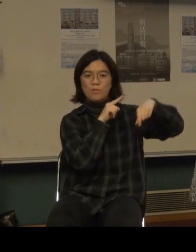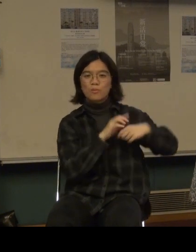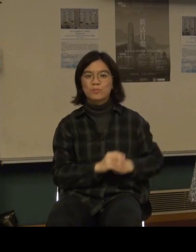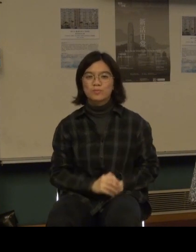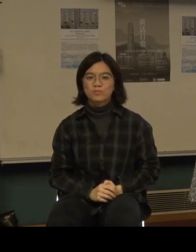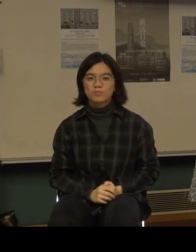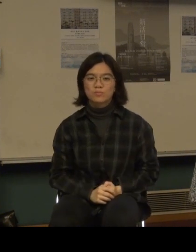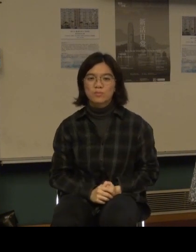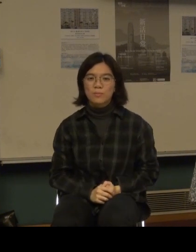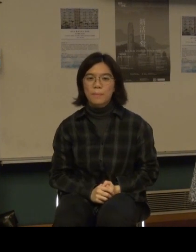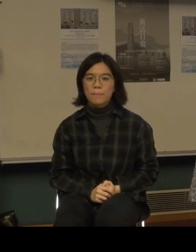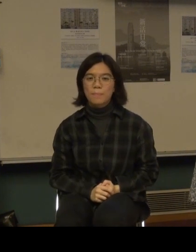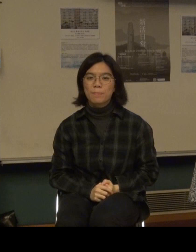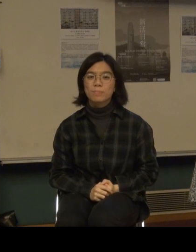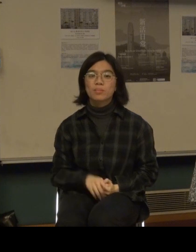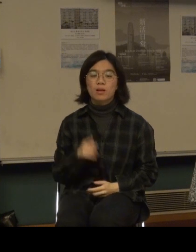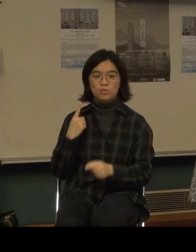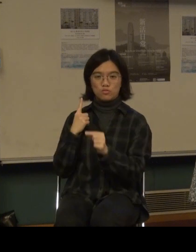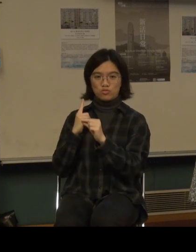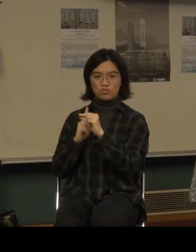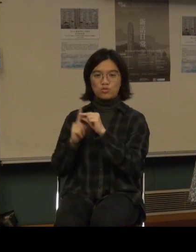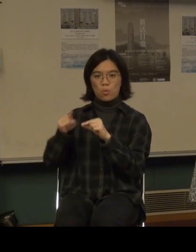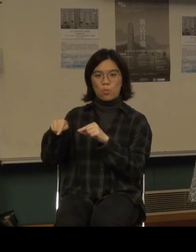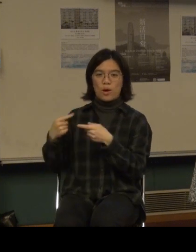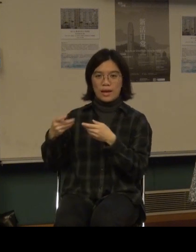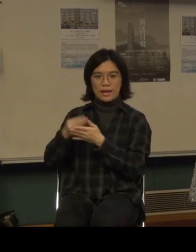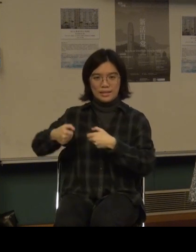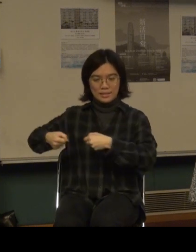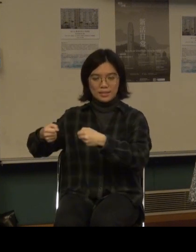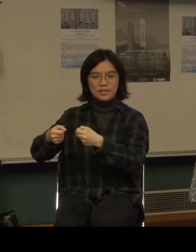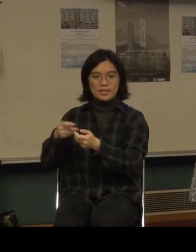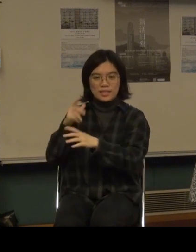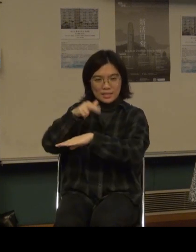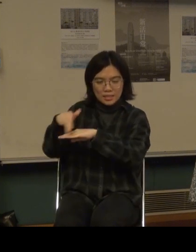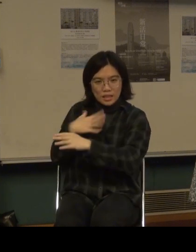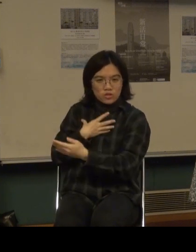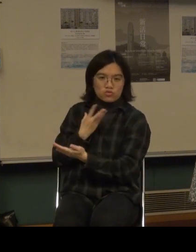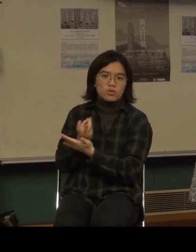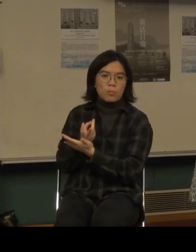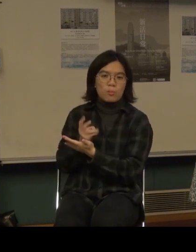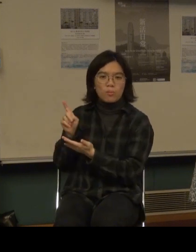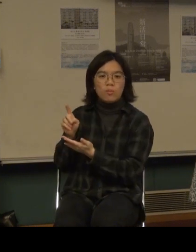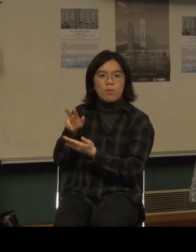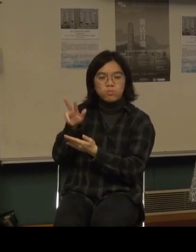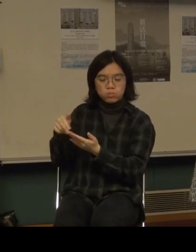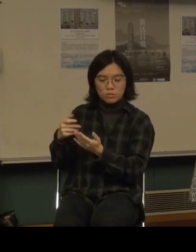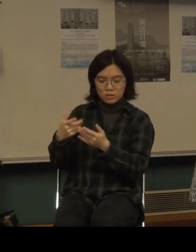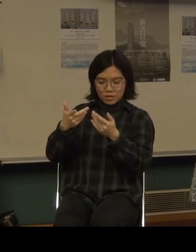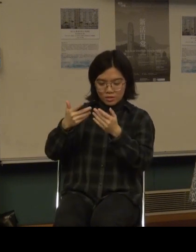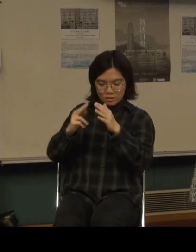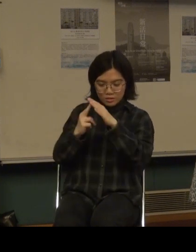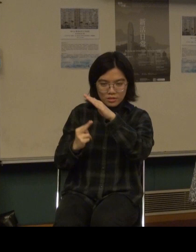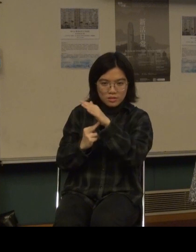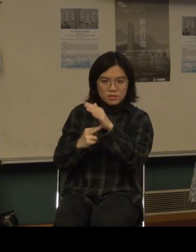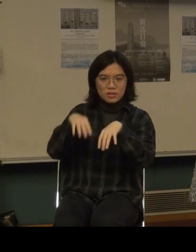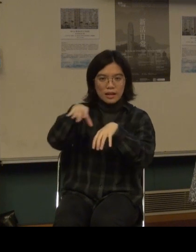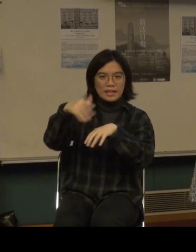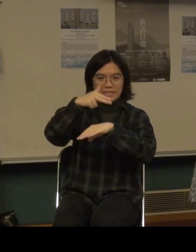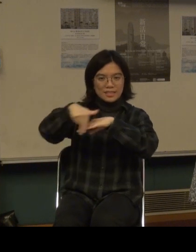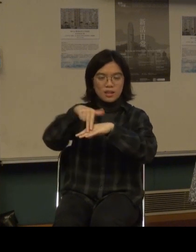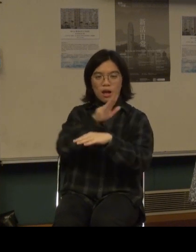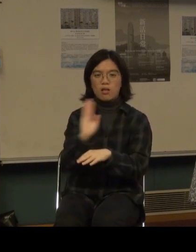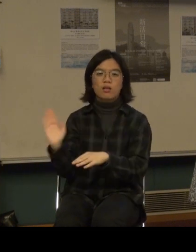咁中環街市又好細心嘅，其實個設計就係佢每一個即係每一類型嘅檔位咧，佢都有唔同嘅做法嘅。今日你去到中環街